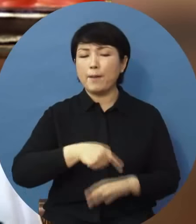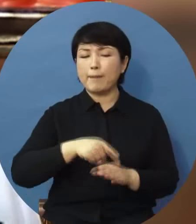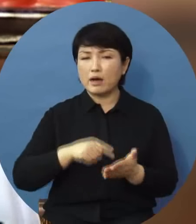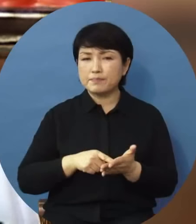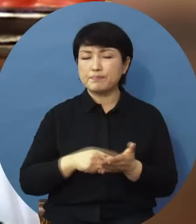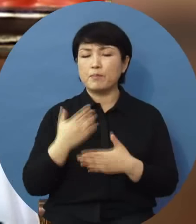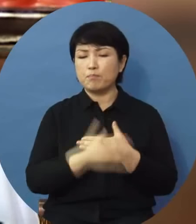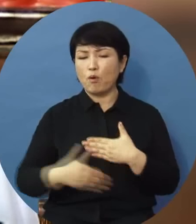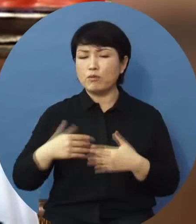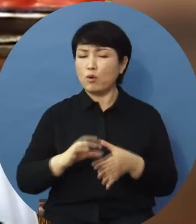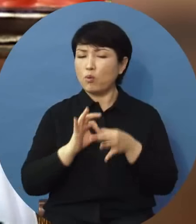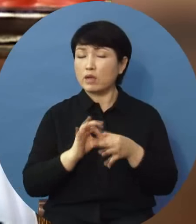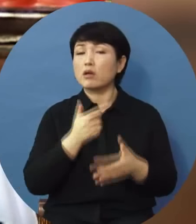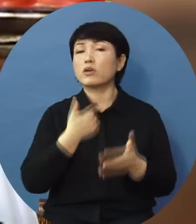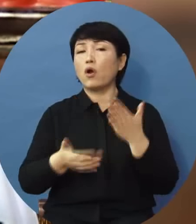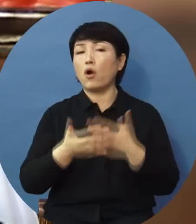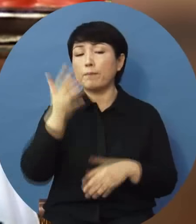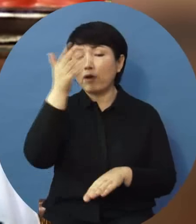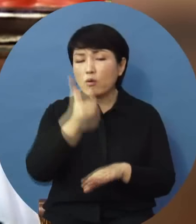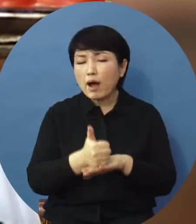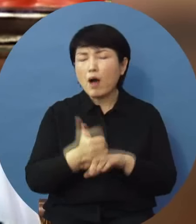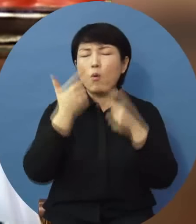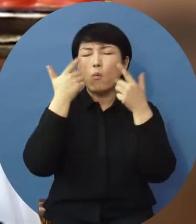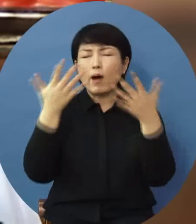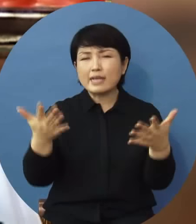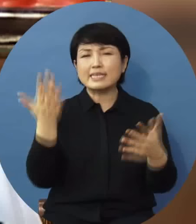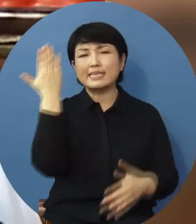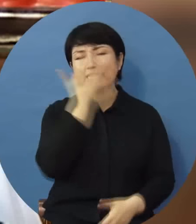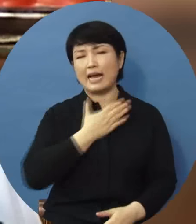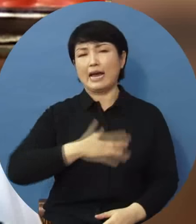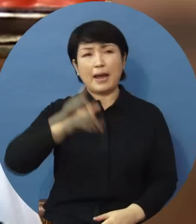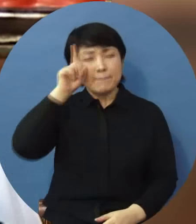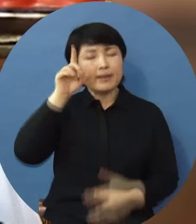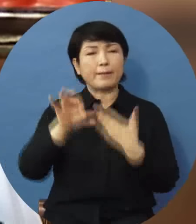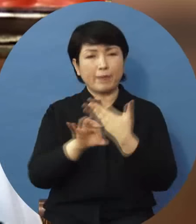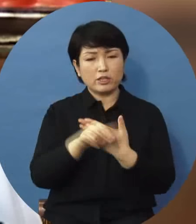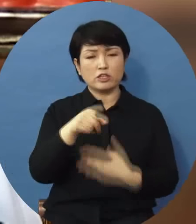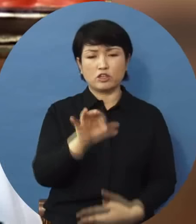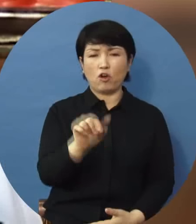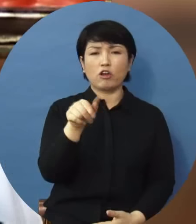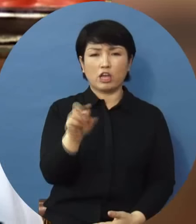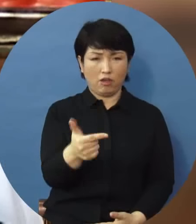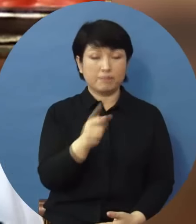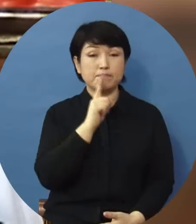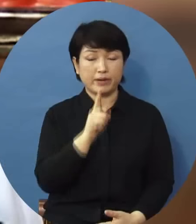마음에서 경험되어져서 확연하게 알아지는 것을 정견이라고 한다.